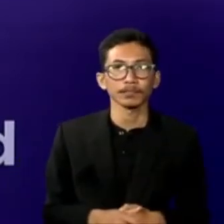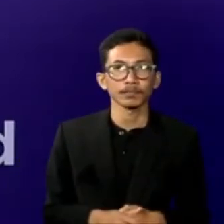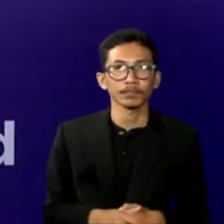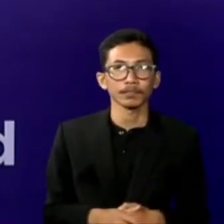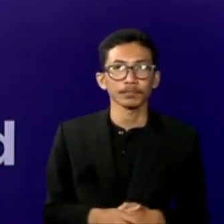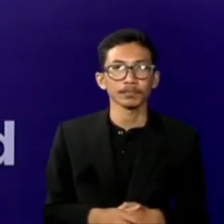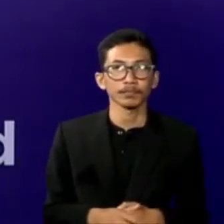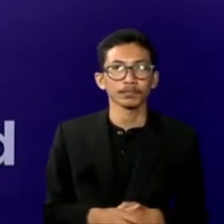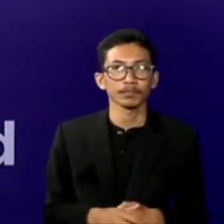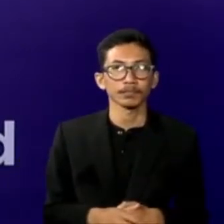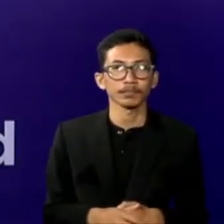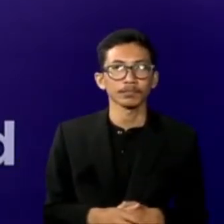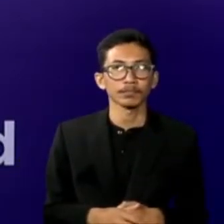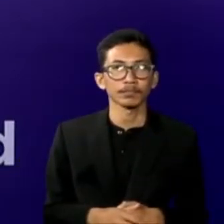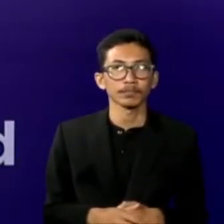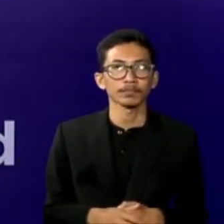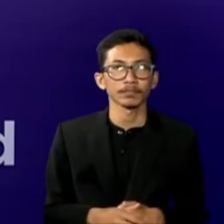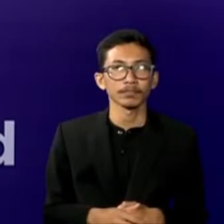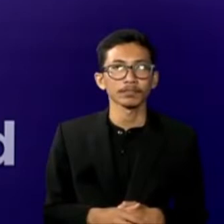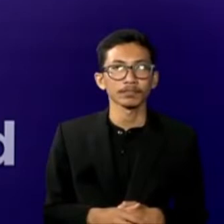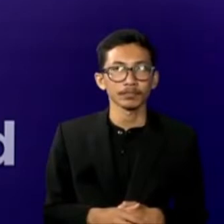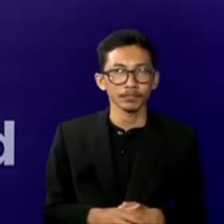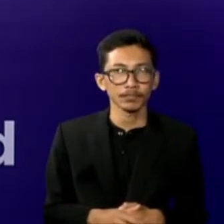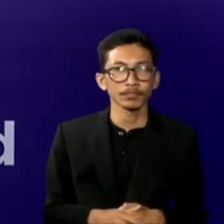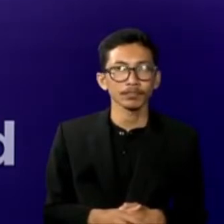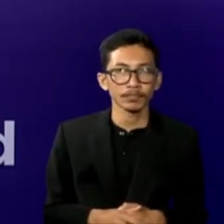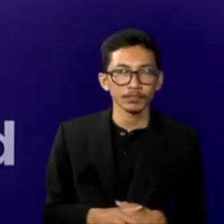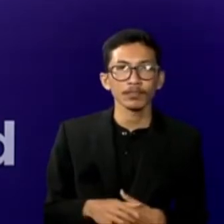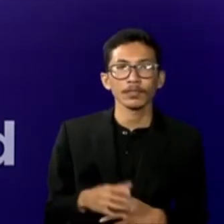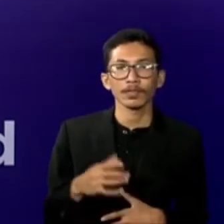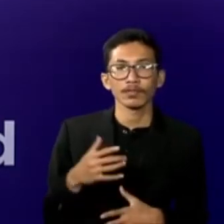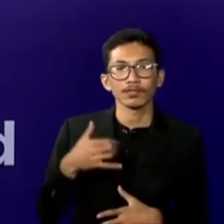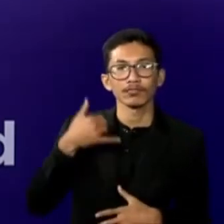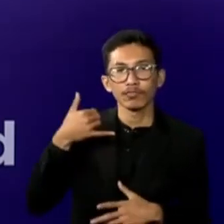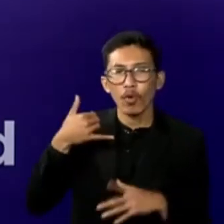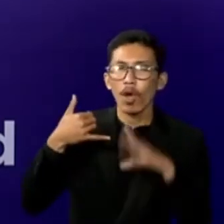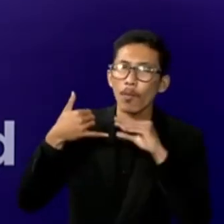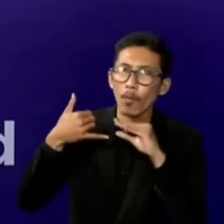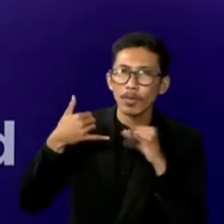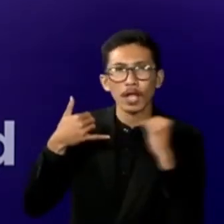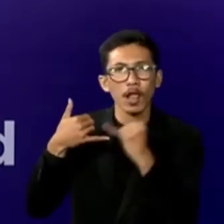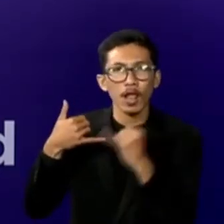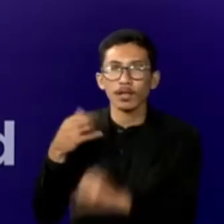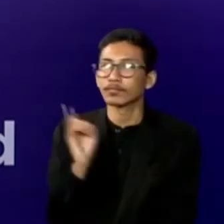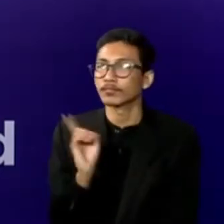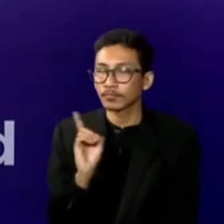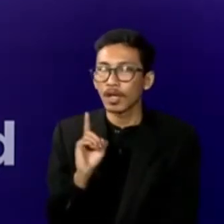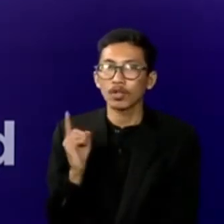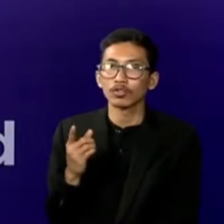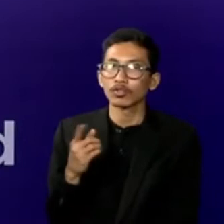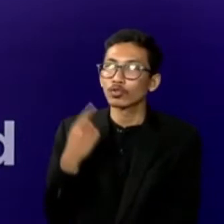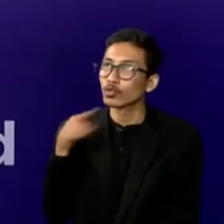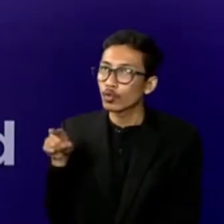perkataan gitu tapi anjurkan mereka untuk datang ke Puskesmas berkeringat toh untuk ini